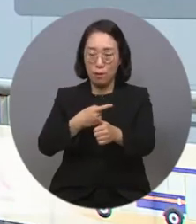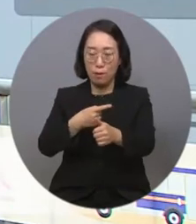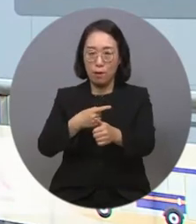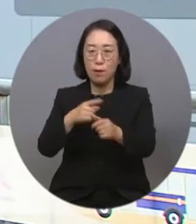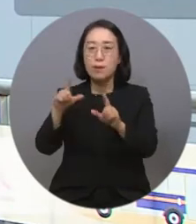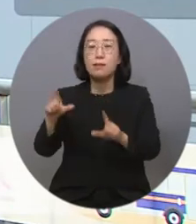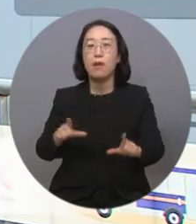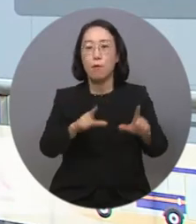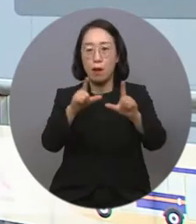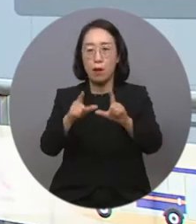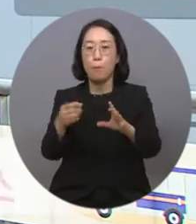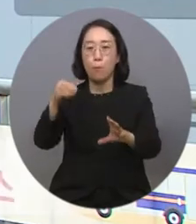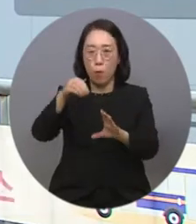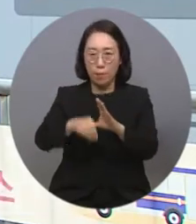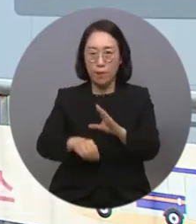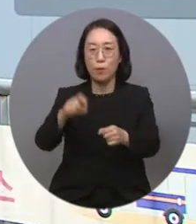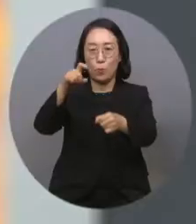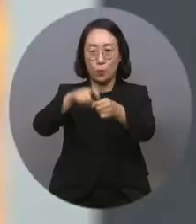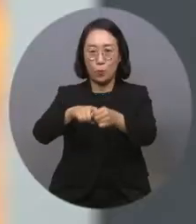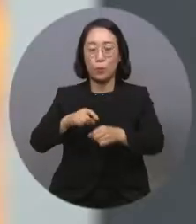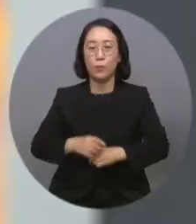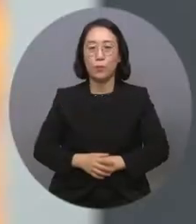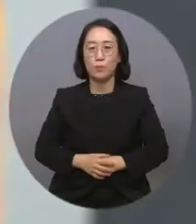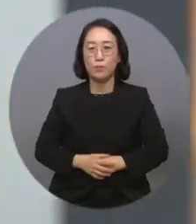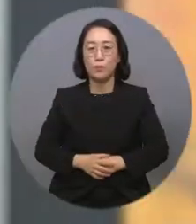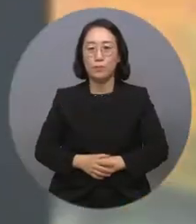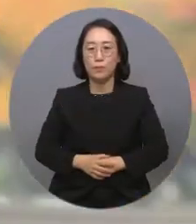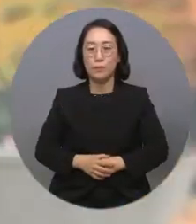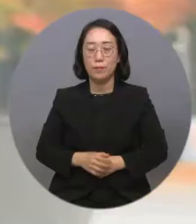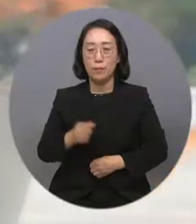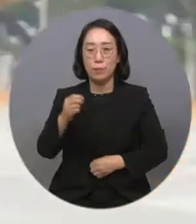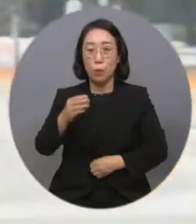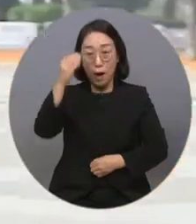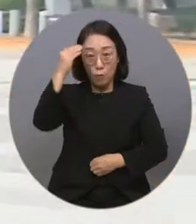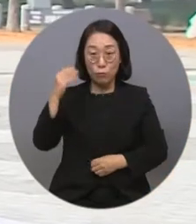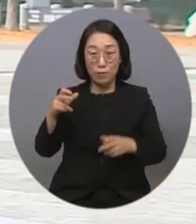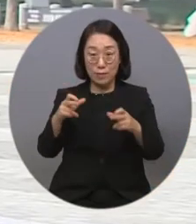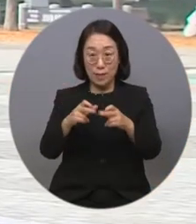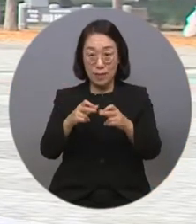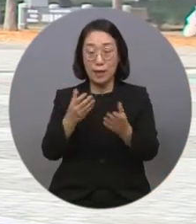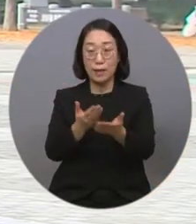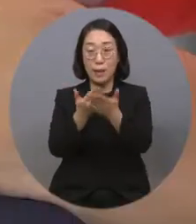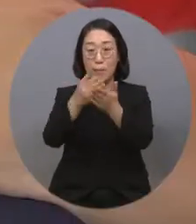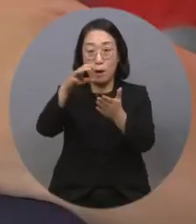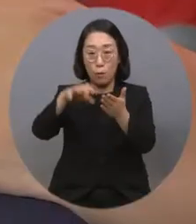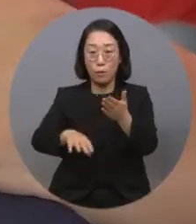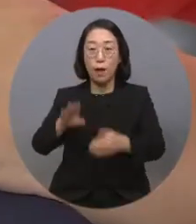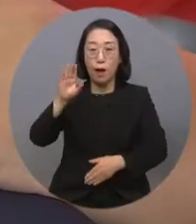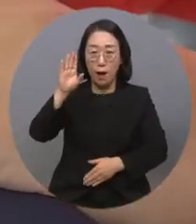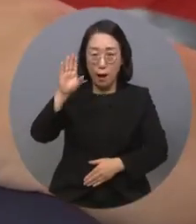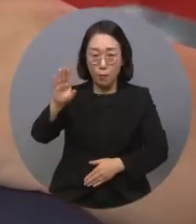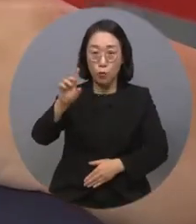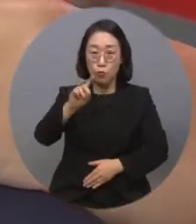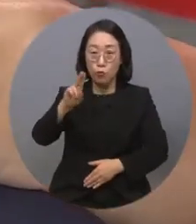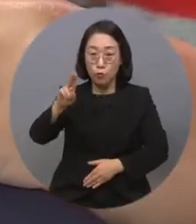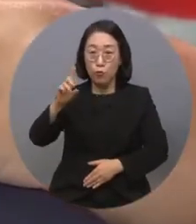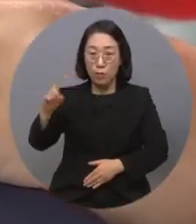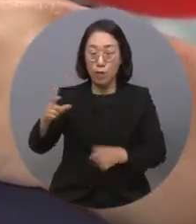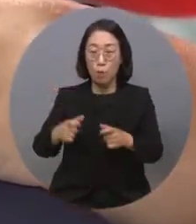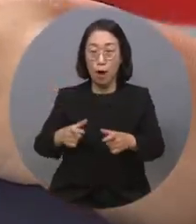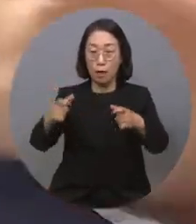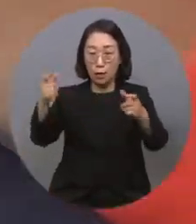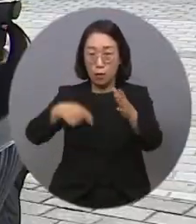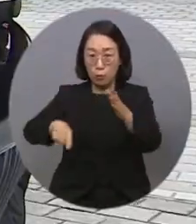수 있는 걸 목표로 하고 있습니다. 한편 한국장애인개발원은 앞으로도 유니버설 디자인 확대를